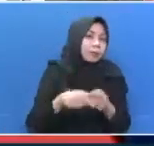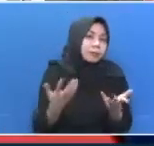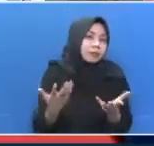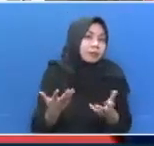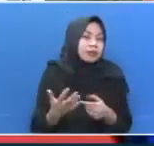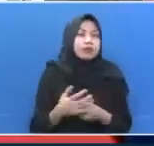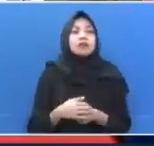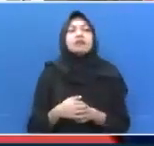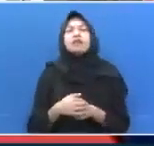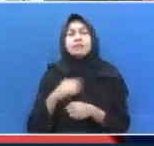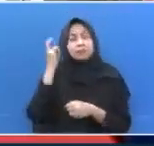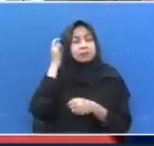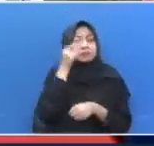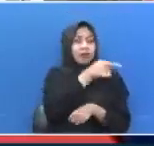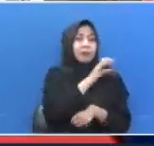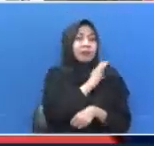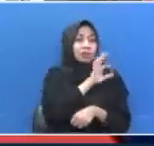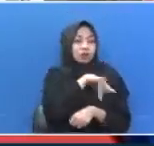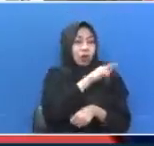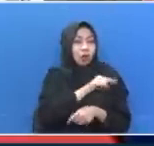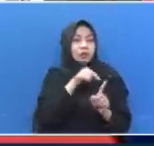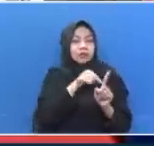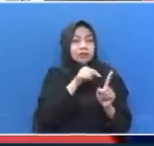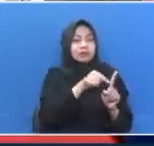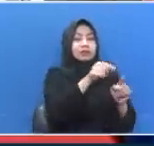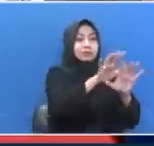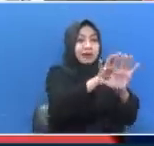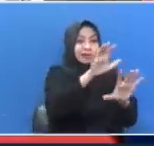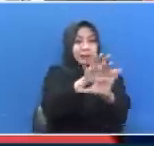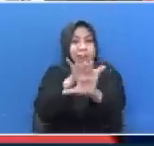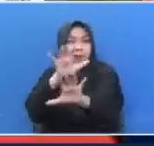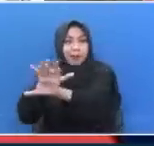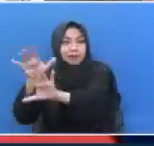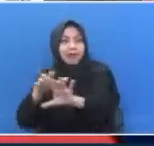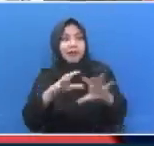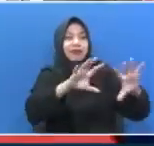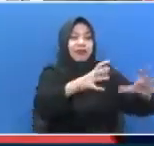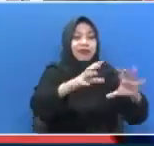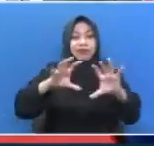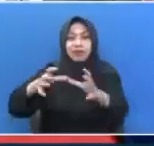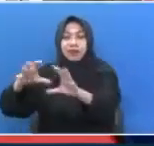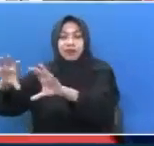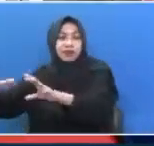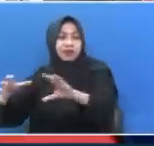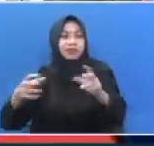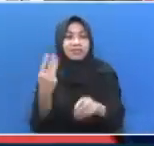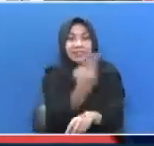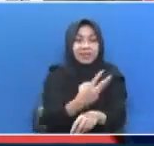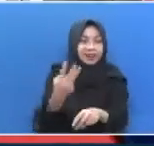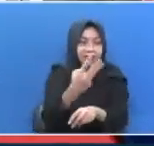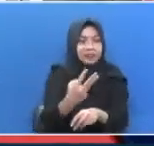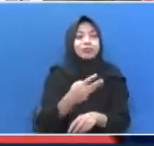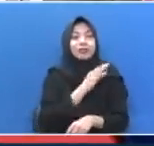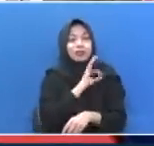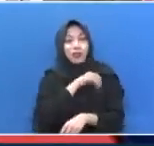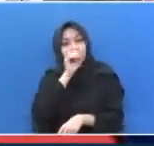pesan politik kepada semua poros-poros politik yang potensial madhu 2024 Jokowi misalnya mengatakan bahwa kekisruhan